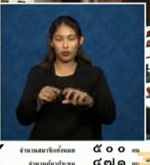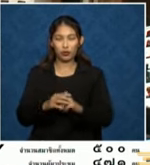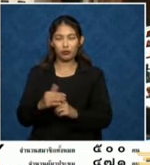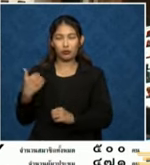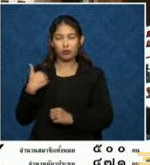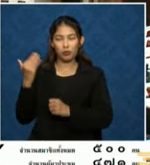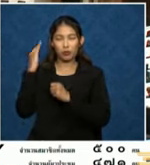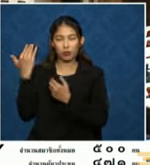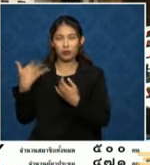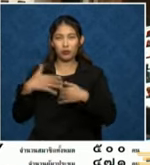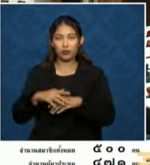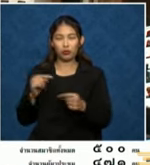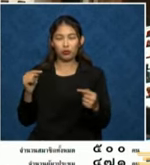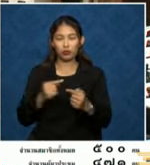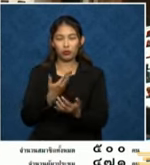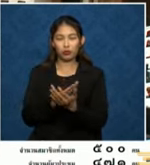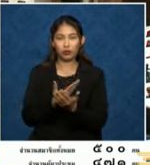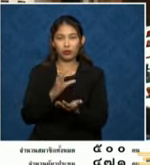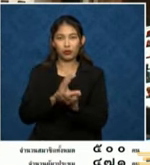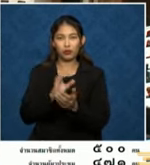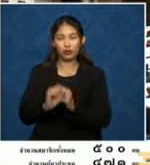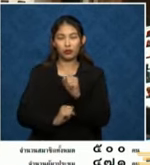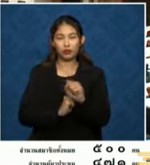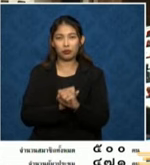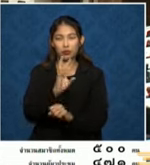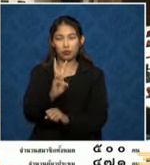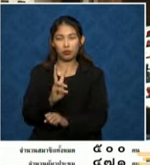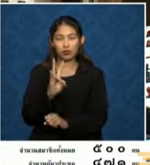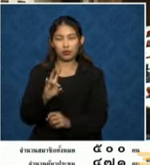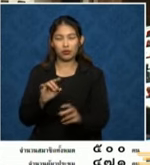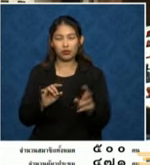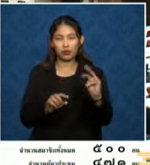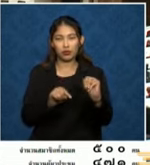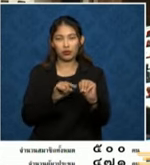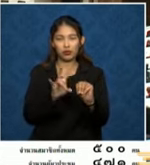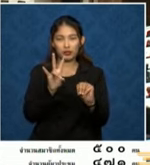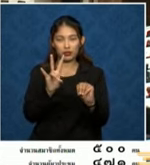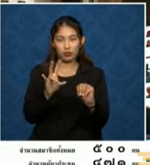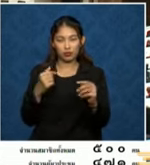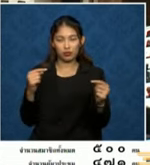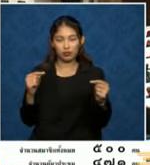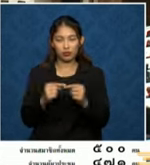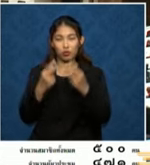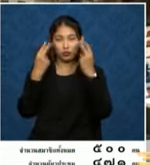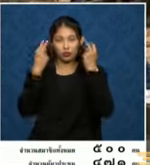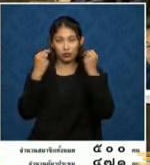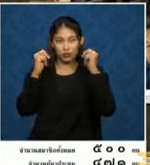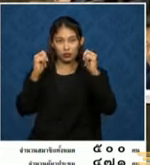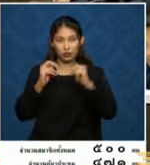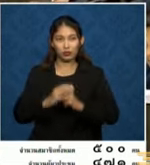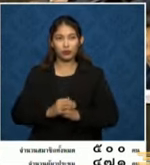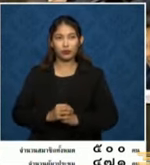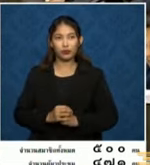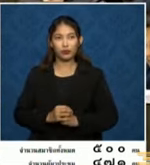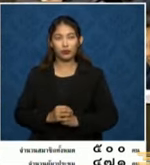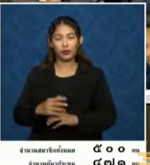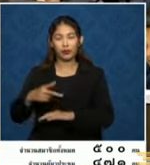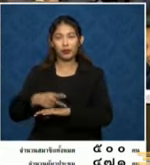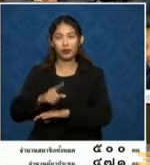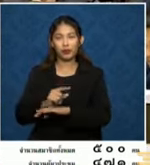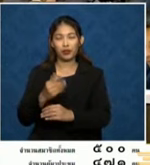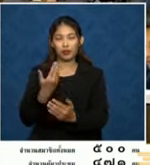อภิปรายครับร่างพรบ.งบประมาณ67ในส่วนของมาตรา7ครับเกี่ยวกับงบประมาณของสำนักนายกรัฐมนตรีท่านประธานครับงบประม